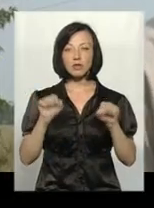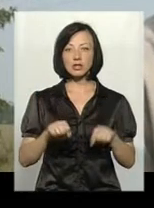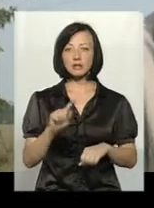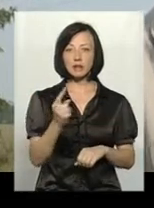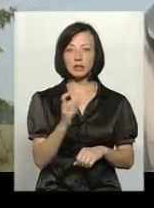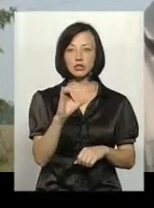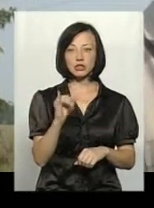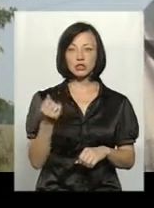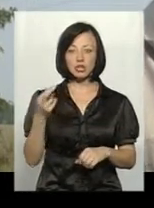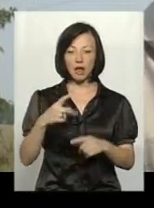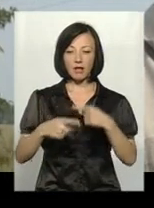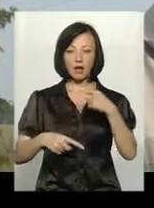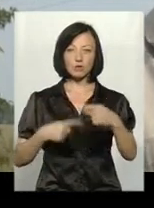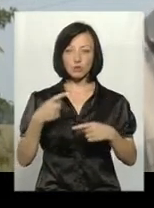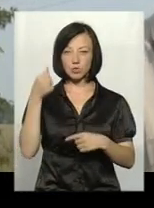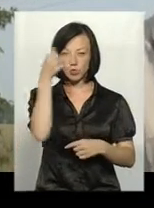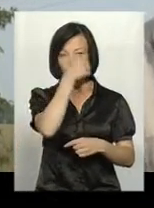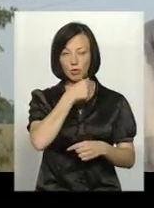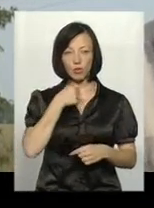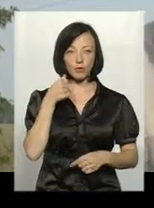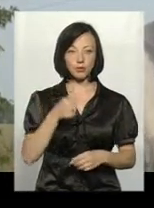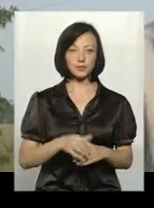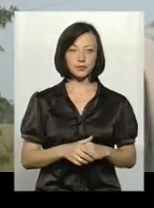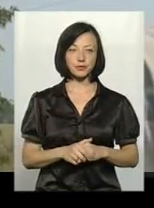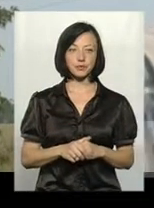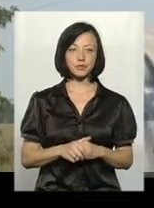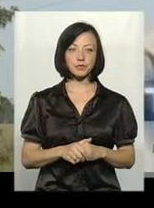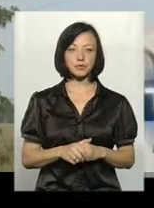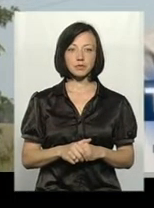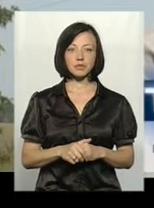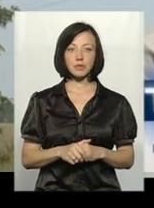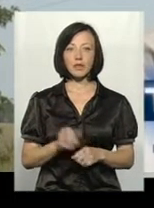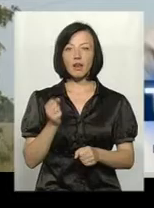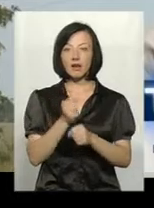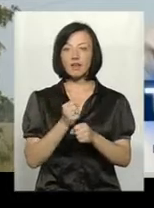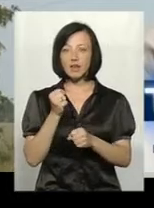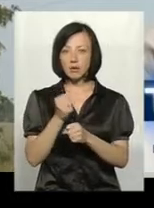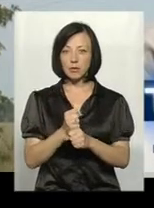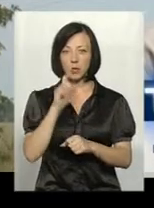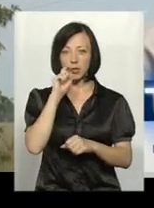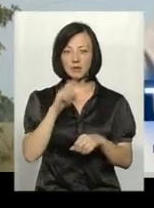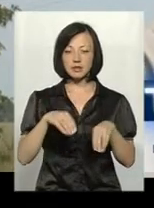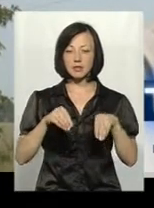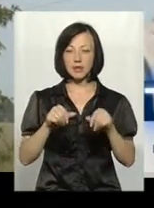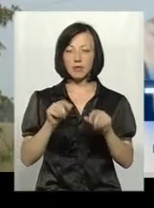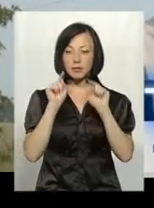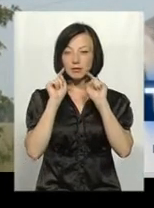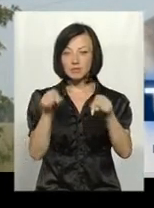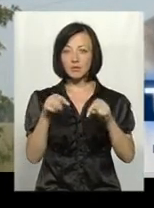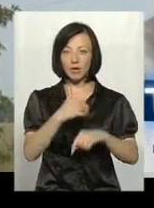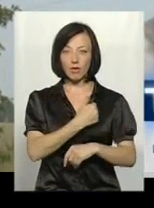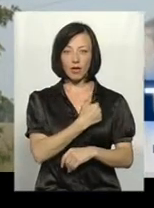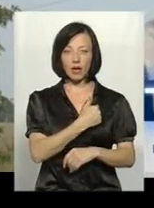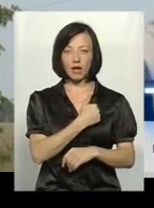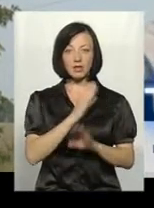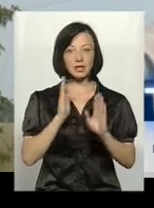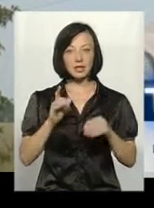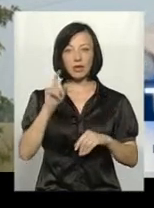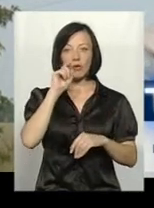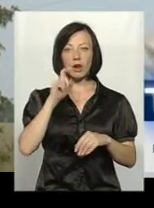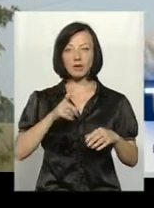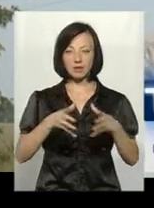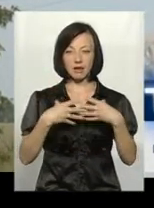січня наступного року. Вироблену українську землю кинули оком. Не тільки там українські